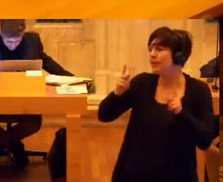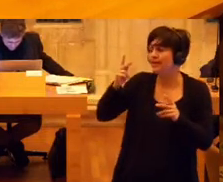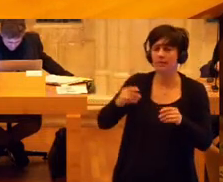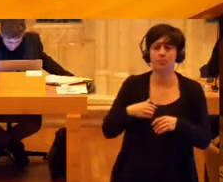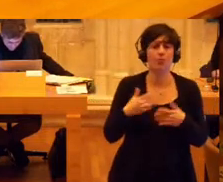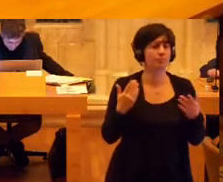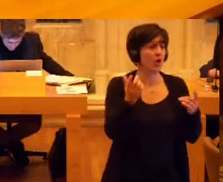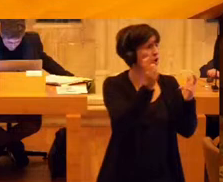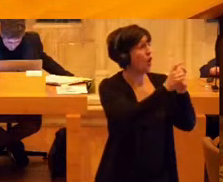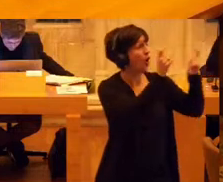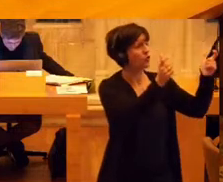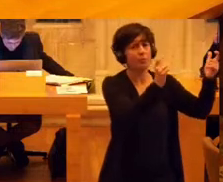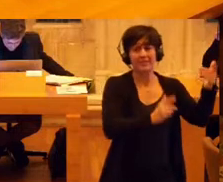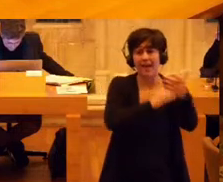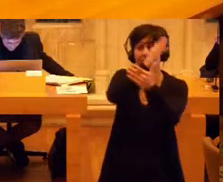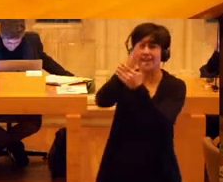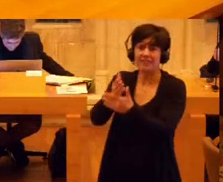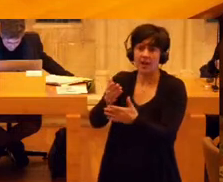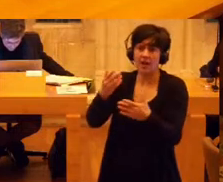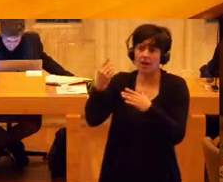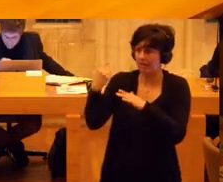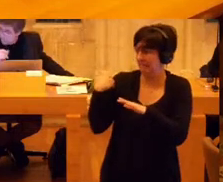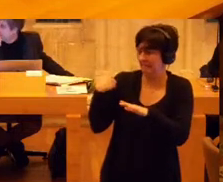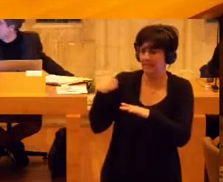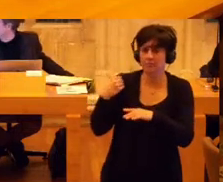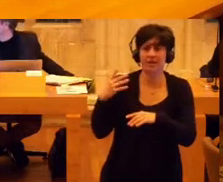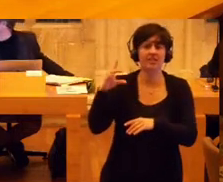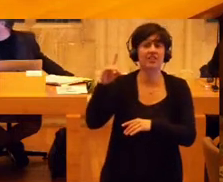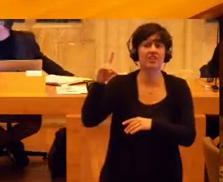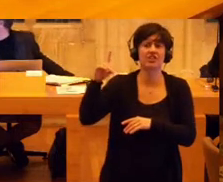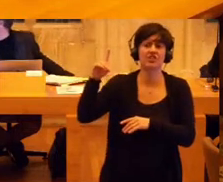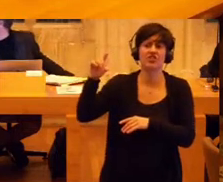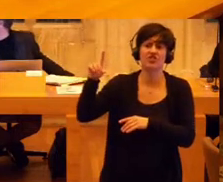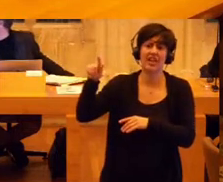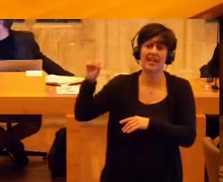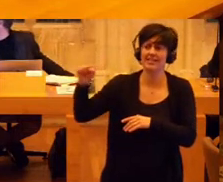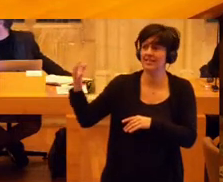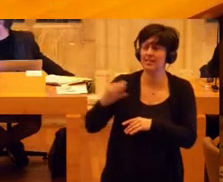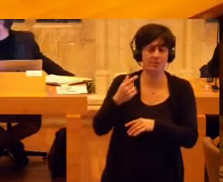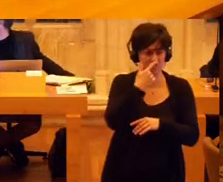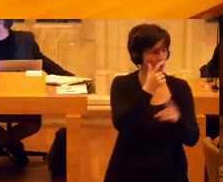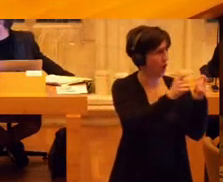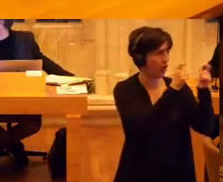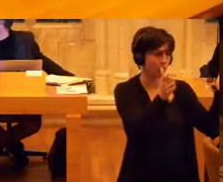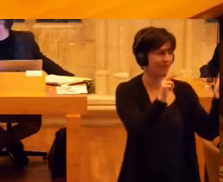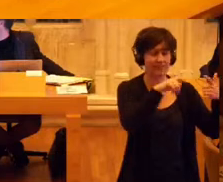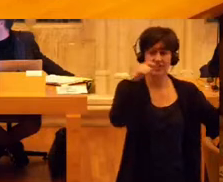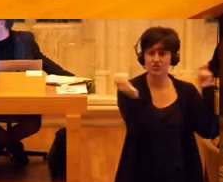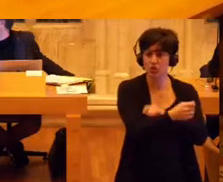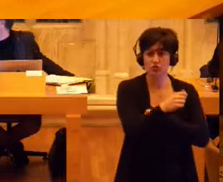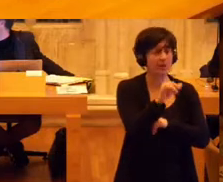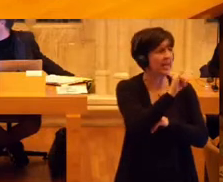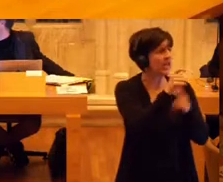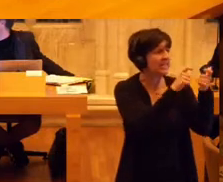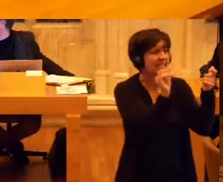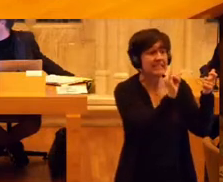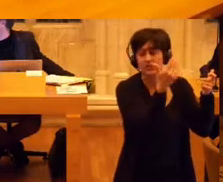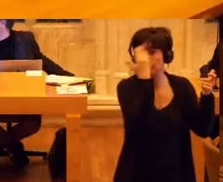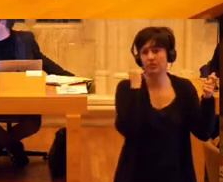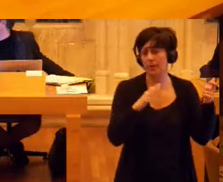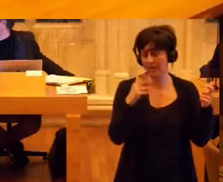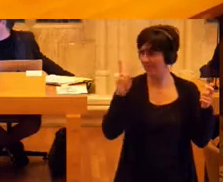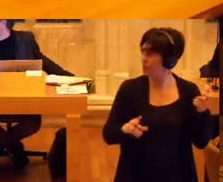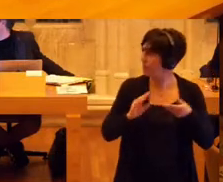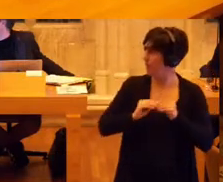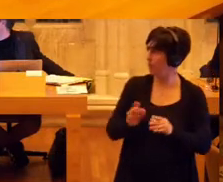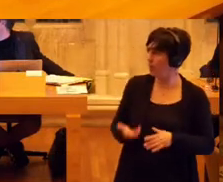revenue, mais j'ai tendance, je le dis, j'ai le DGS derrière moi. Je crois qu'il va falloir changer d'entreprise. Je ne sais pas qui c'est, moi, mais il y a un problème